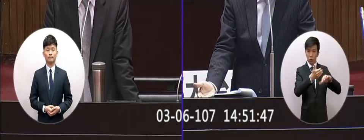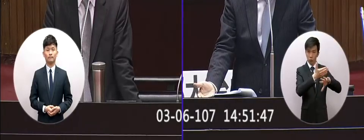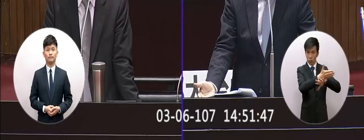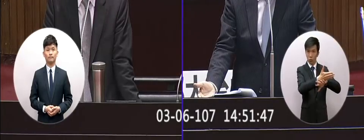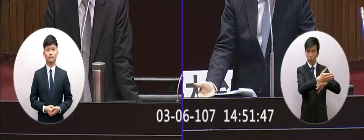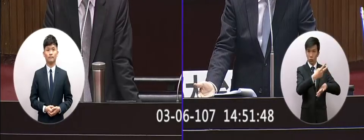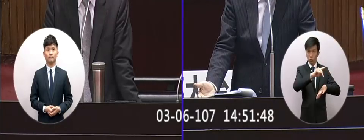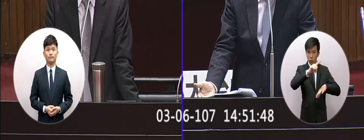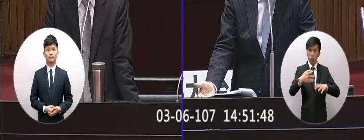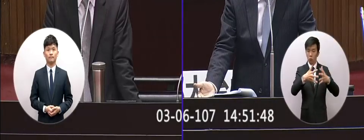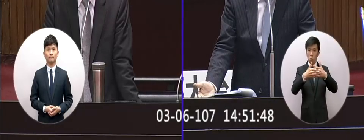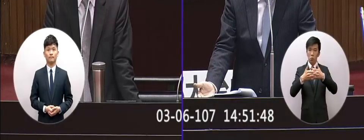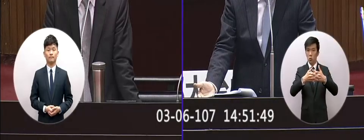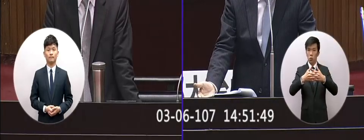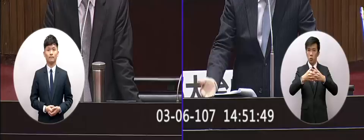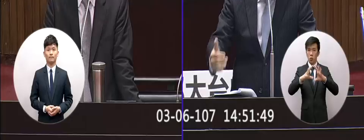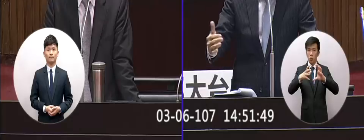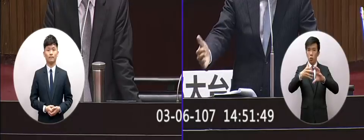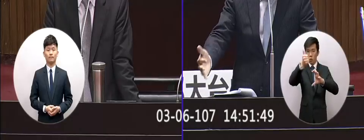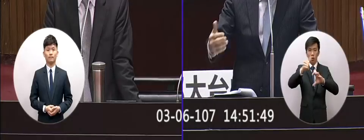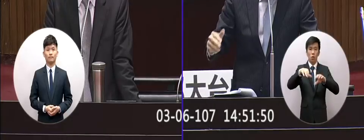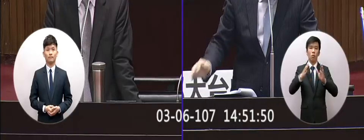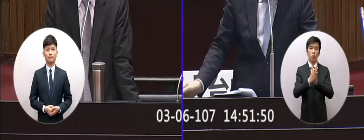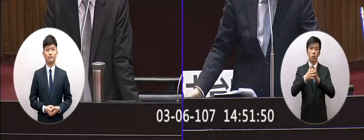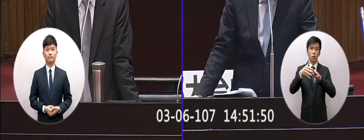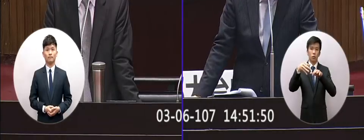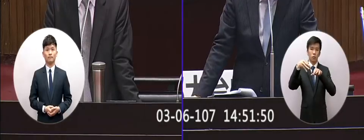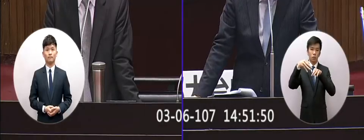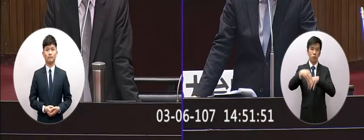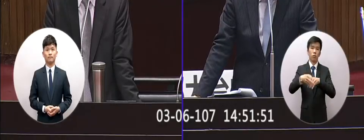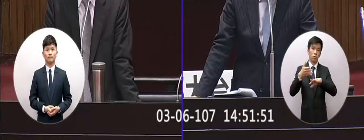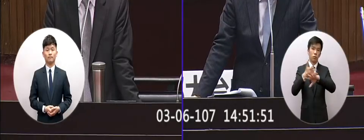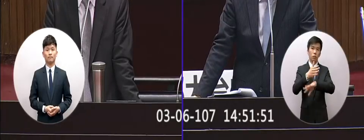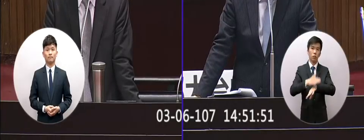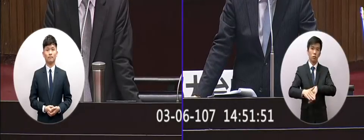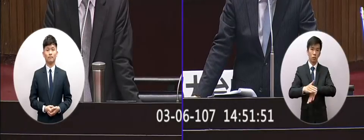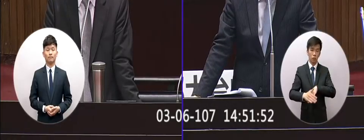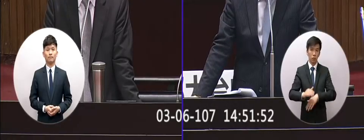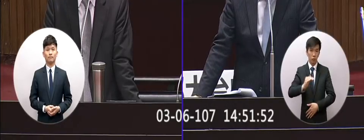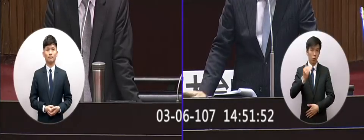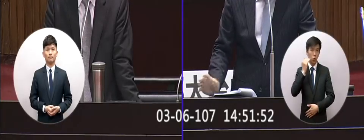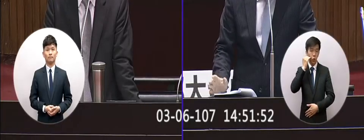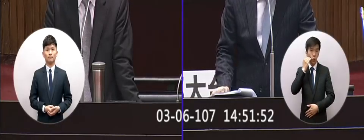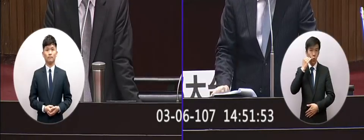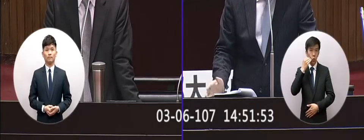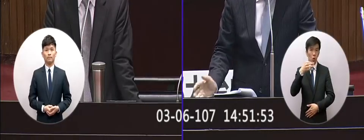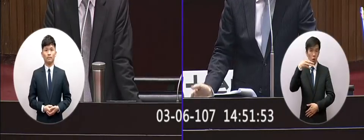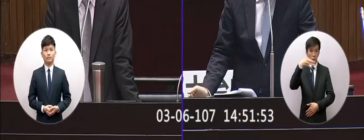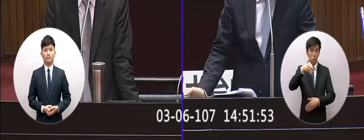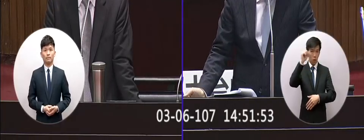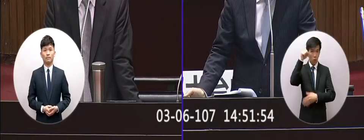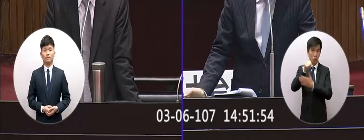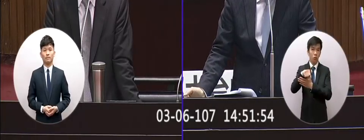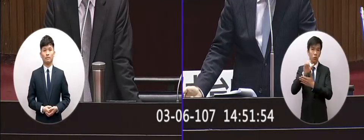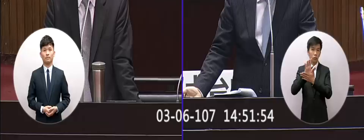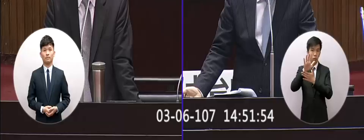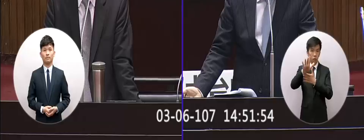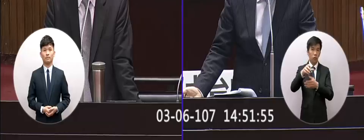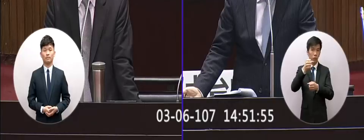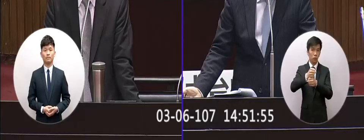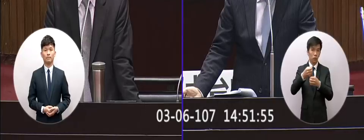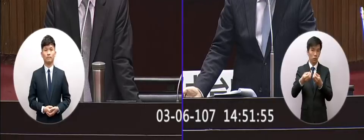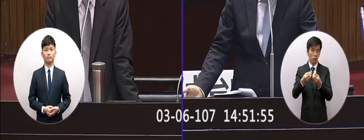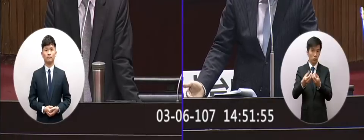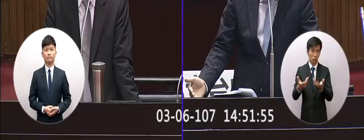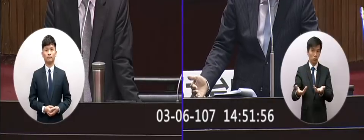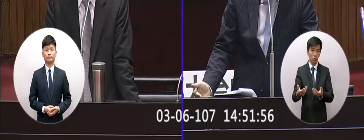应该会签署了，但是签署之后怎么做，这可能是一个问题。可是这当中我们看到国务院的态度很奇